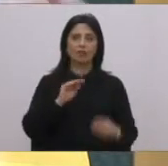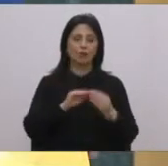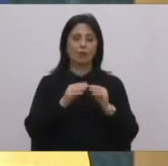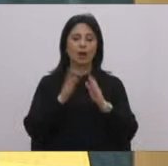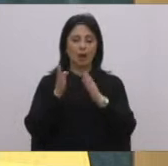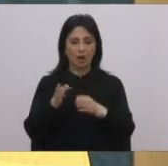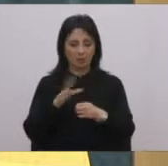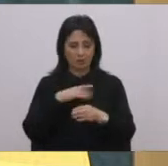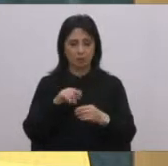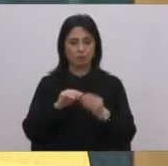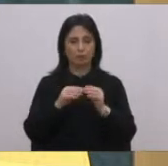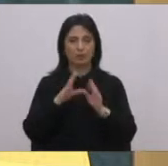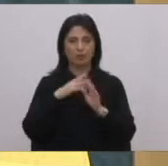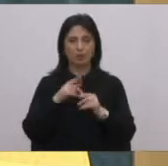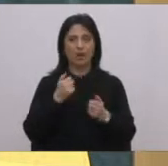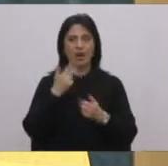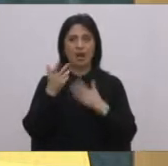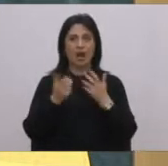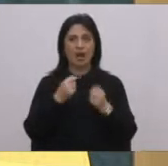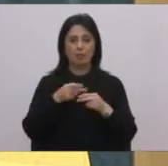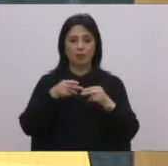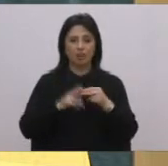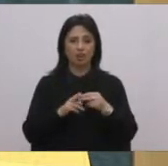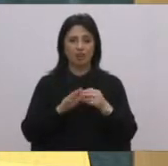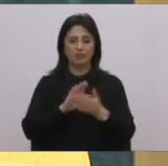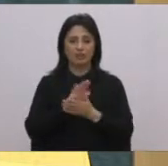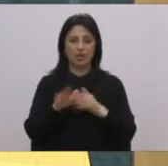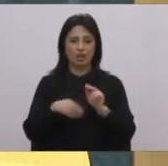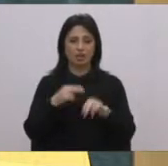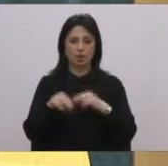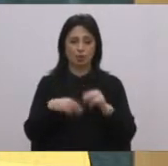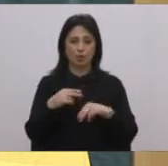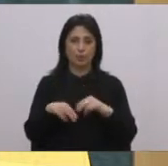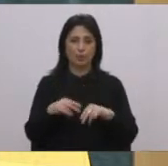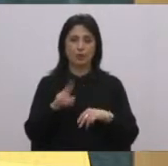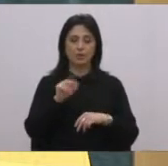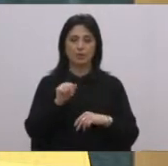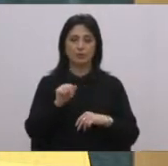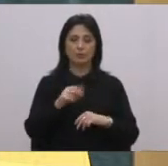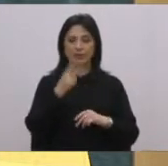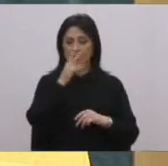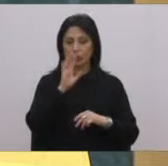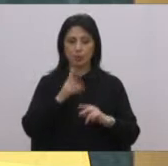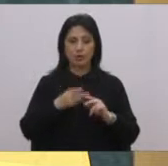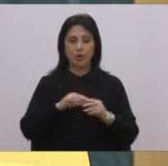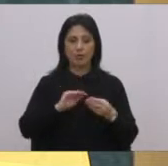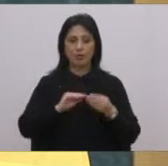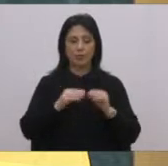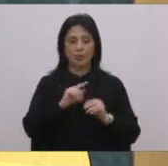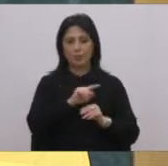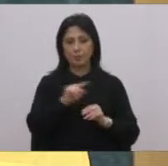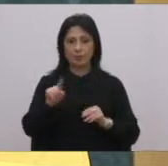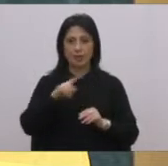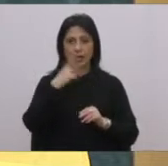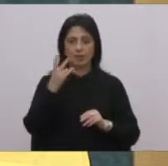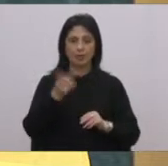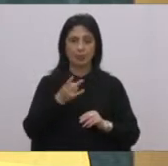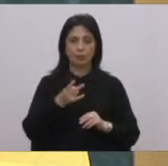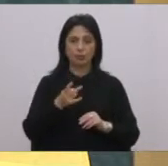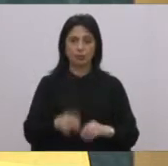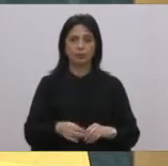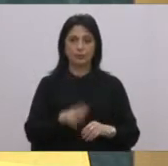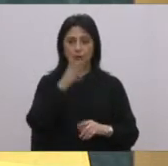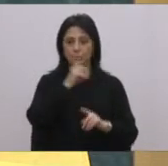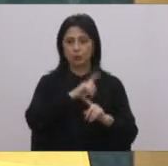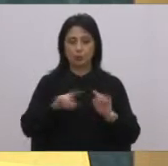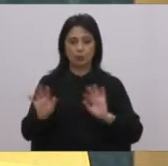აქაც იყო, რამოდენიმე შეწყვეტილი ხელშეკრულება და მიუხედავად ამ გამოწვევებისა, რა თქმა უნდა,